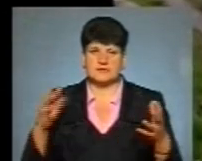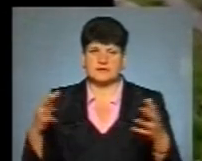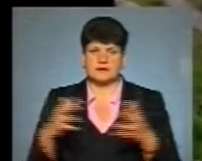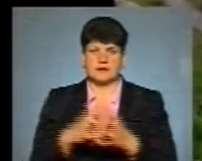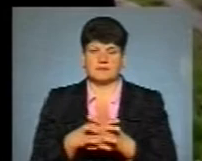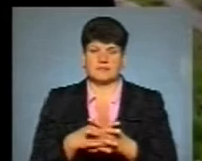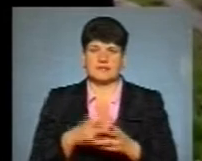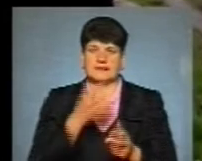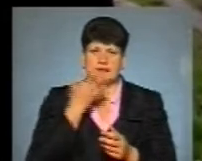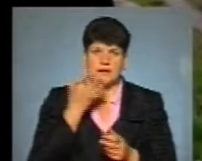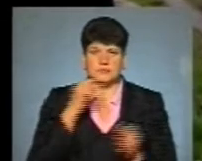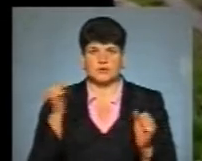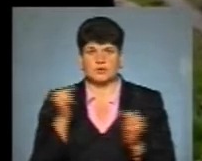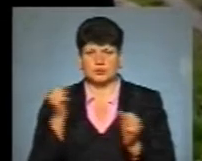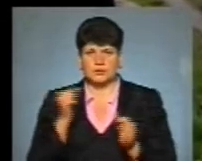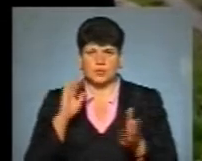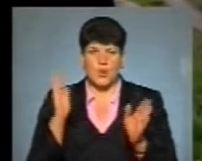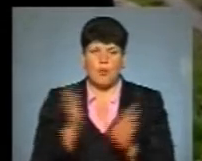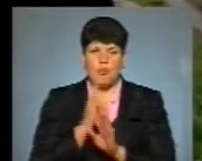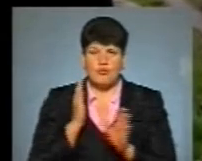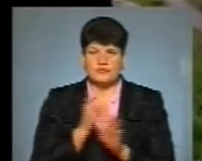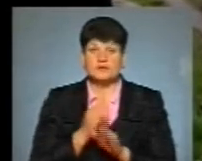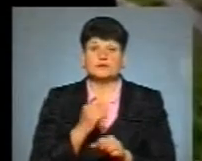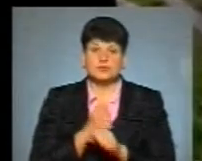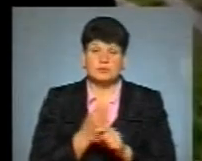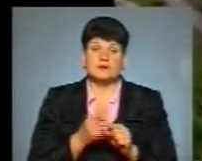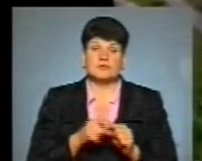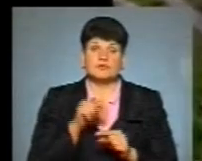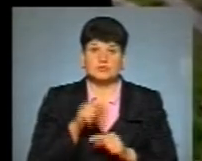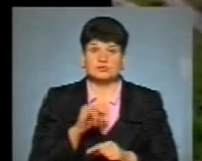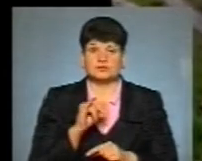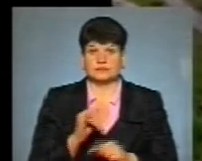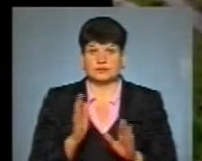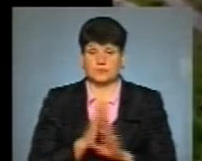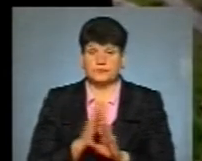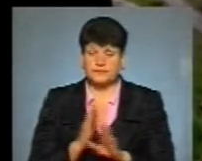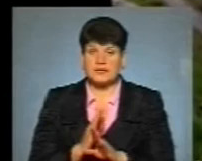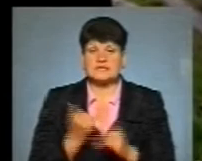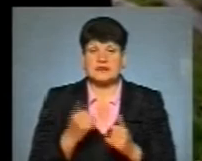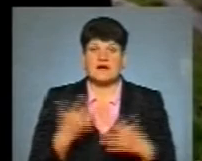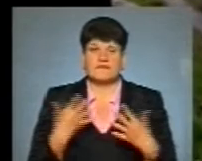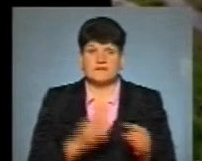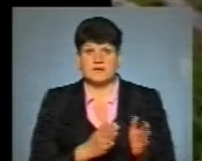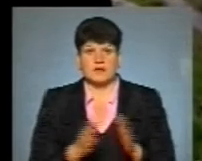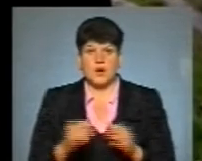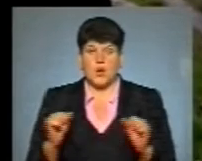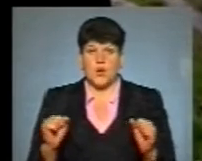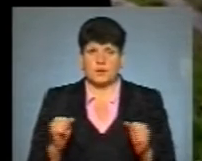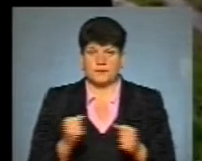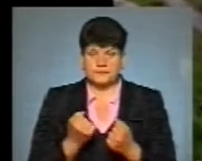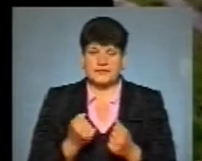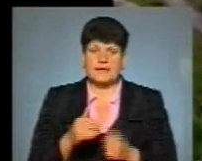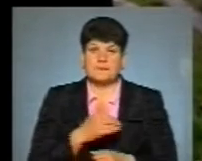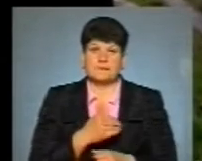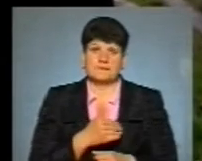температурних показників тих двох повітряних мас і спричинив нас таку негоду. Зараз ми перейшли більше в таку холоднішу повітряну масу,